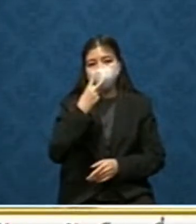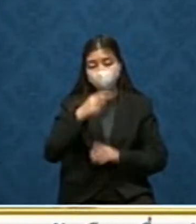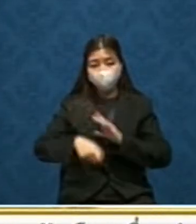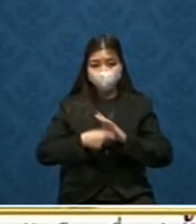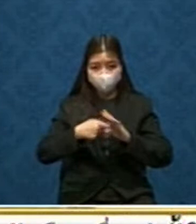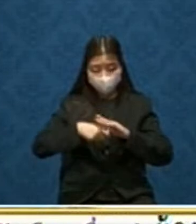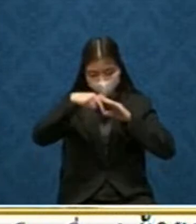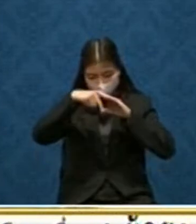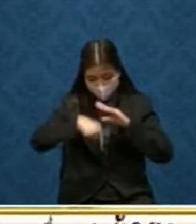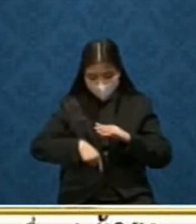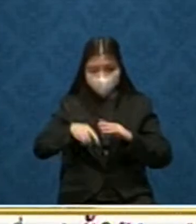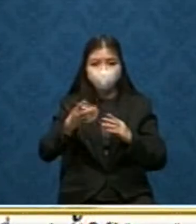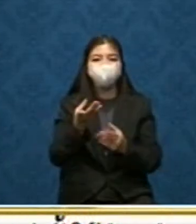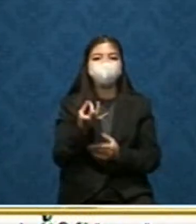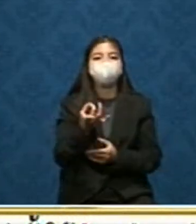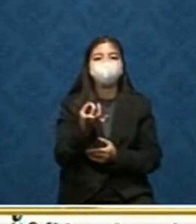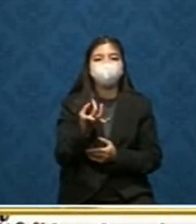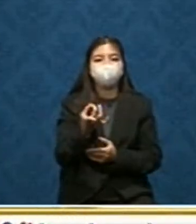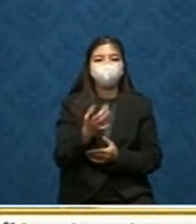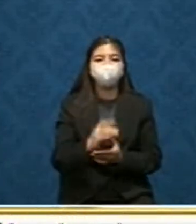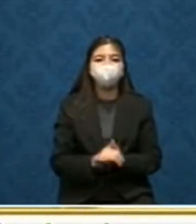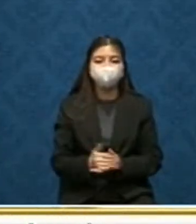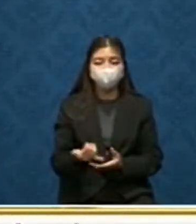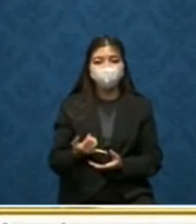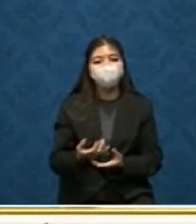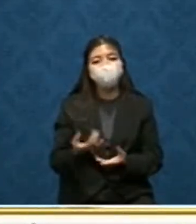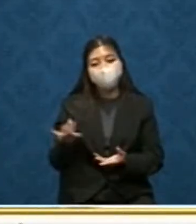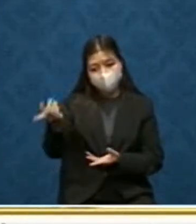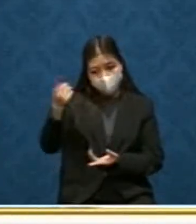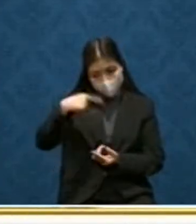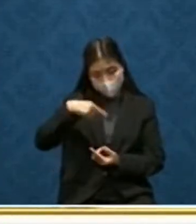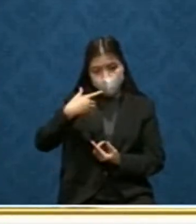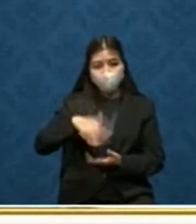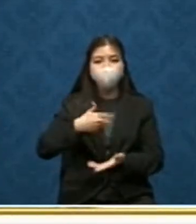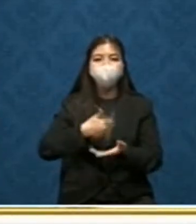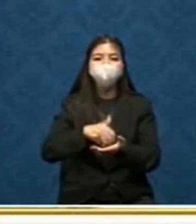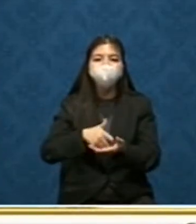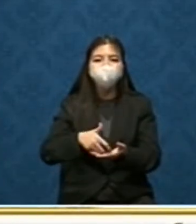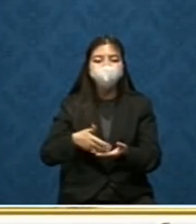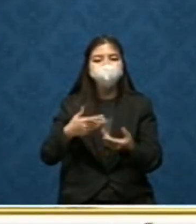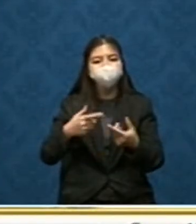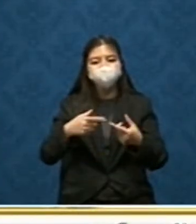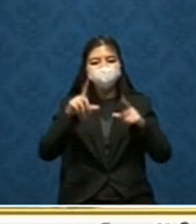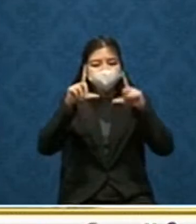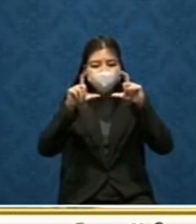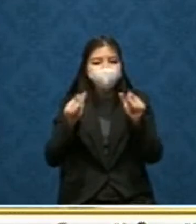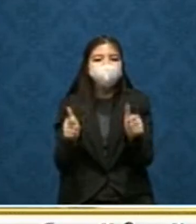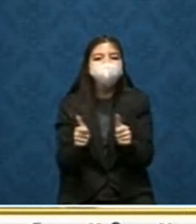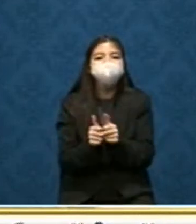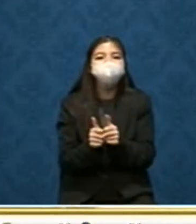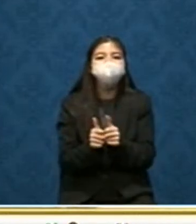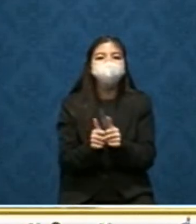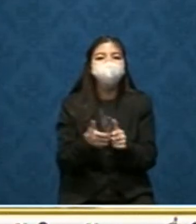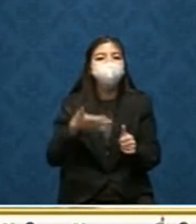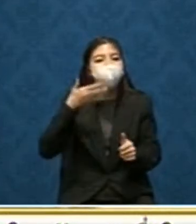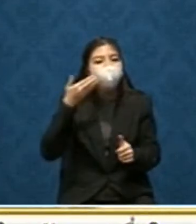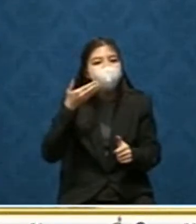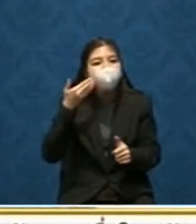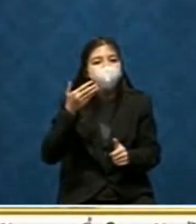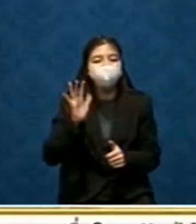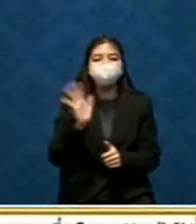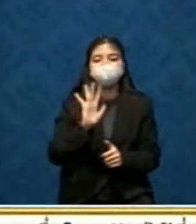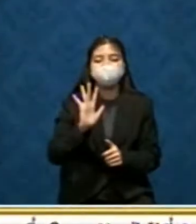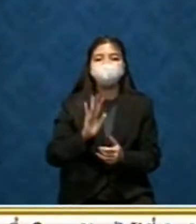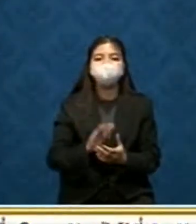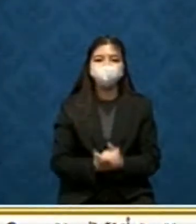เรองหลงการไปคืออะไรแล้วกลบมาได้อะไรได้รูปถ beautifully did people dying it's awayไม